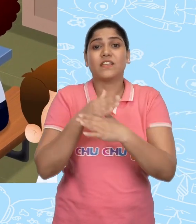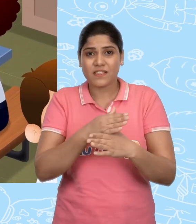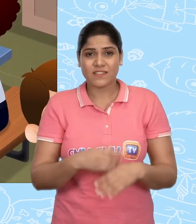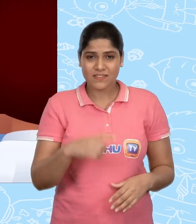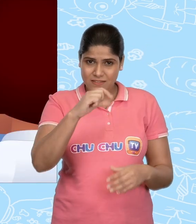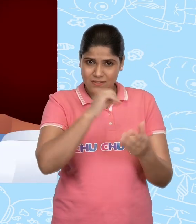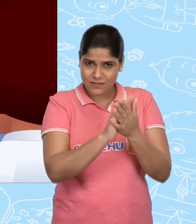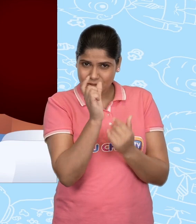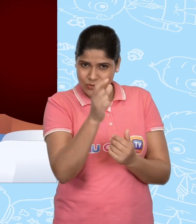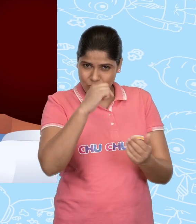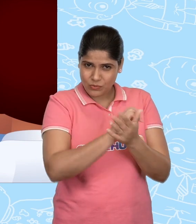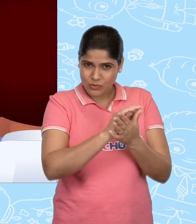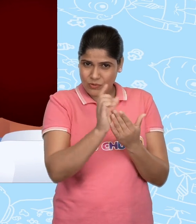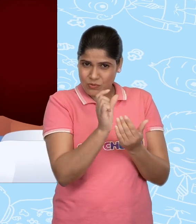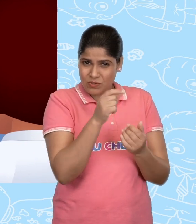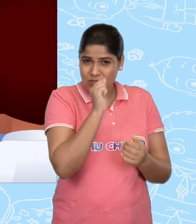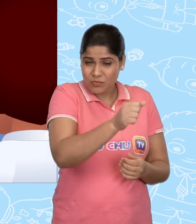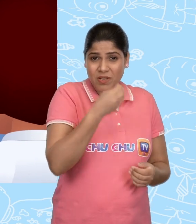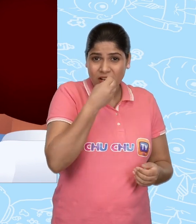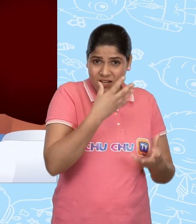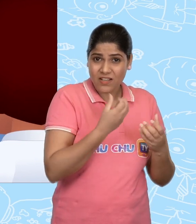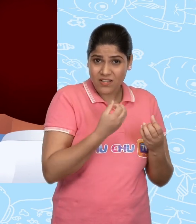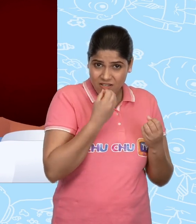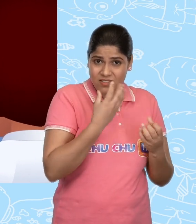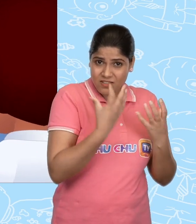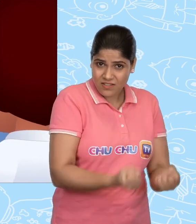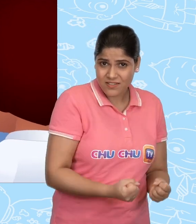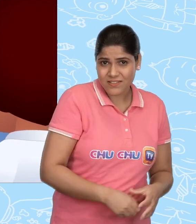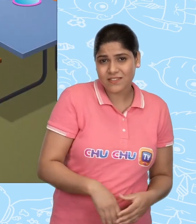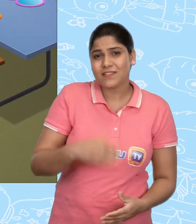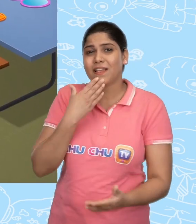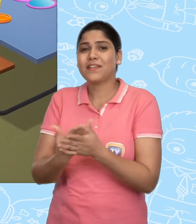किए। चूचू, क्या तुम मेरा खाना खाना चाहोगी?